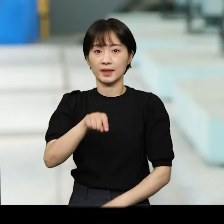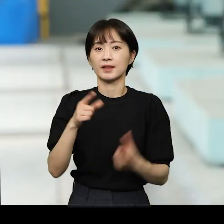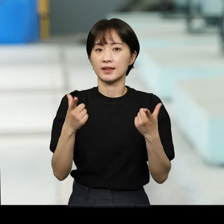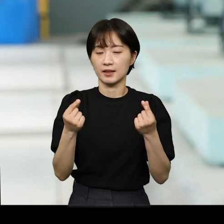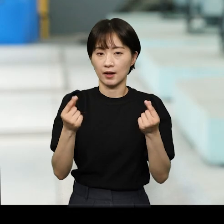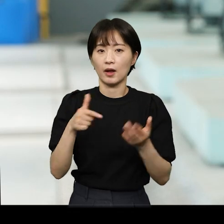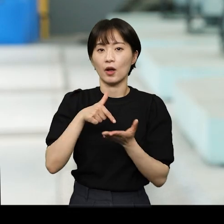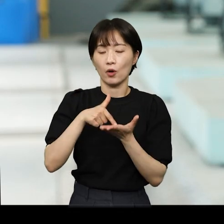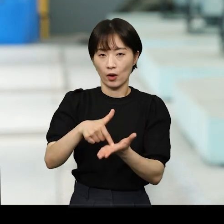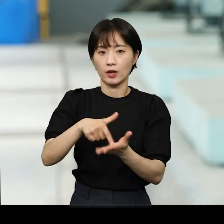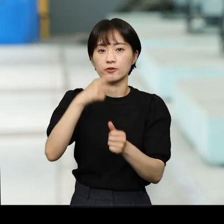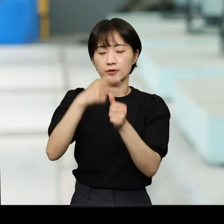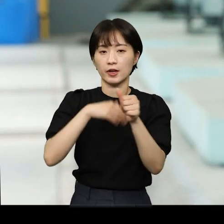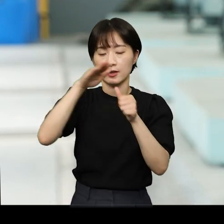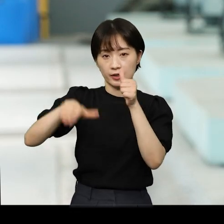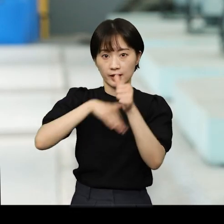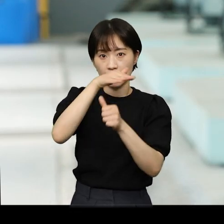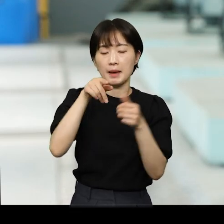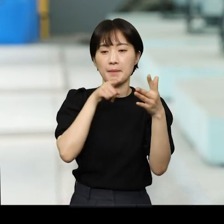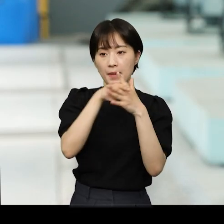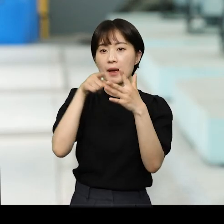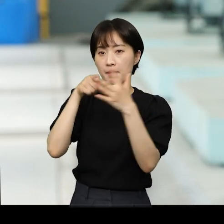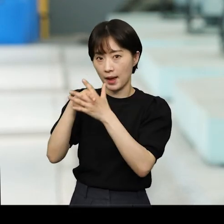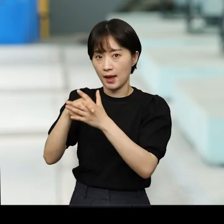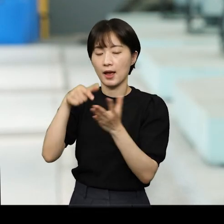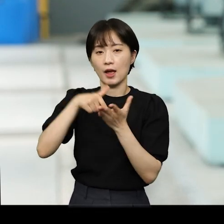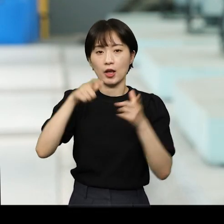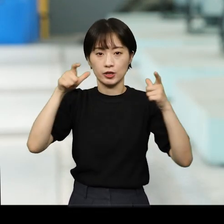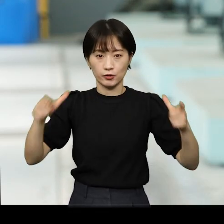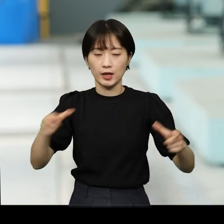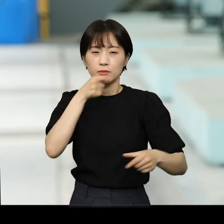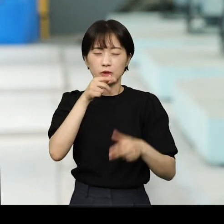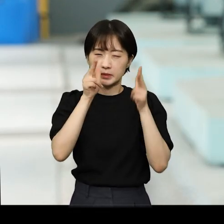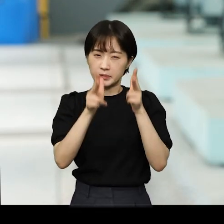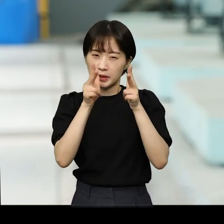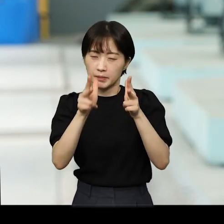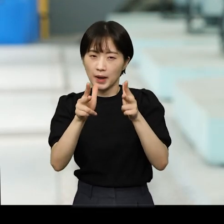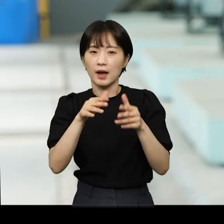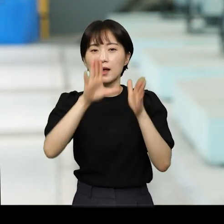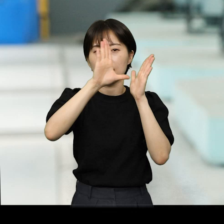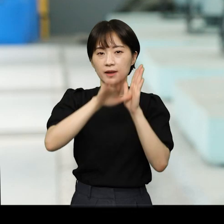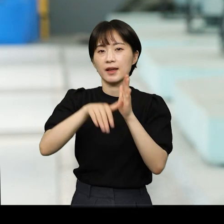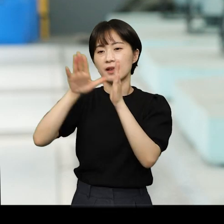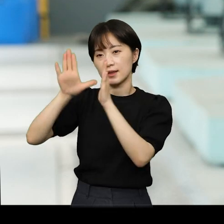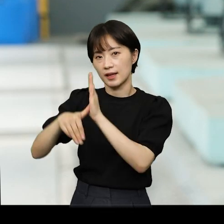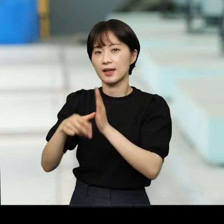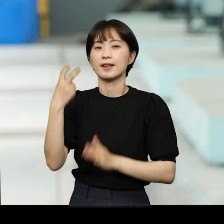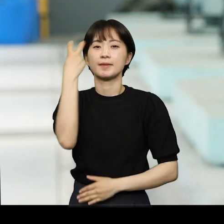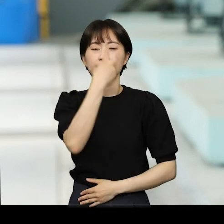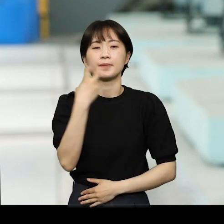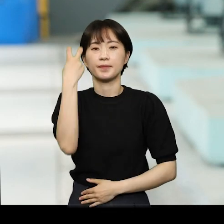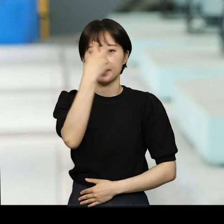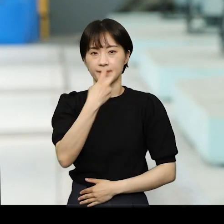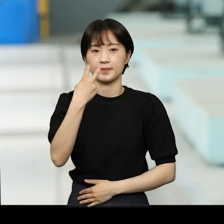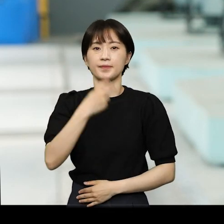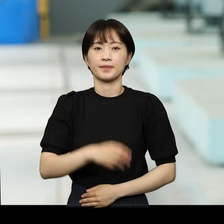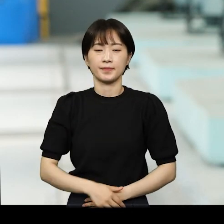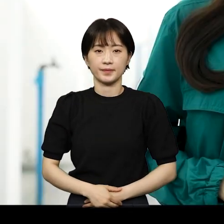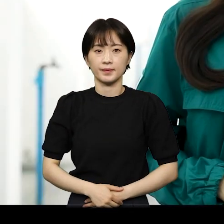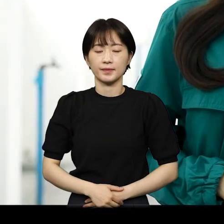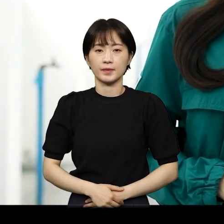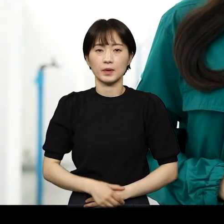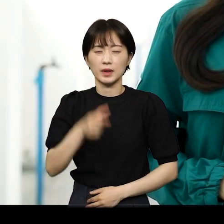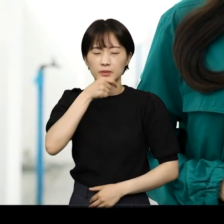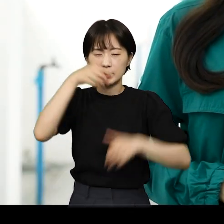우리구는 이런 지형적 여건을 정확히 판단해 광진구 내 수방시설물을 정기적으로 점검, 정비하고 있습니다.